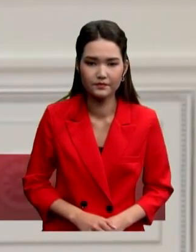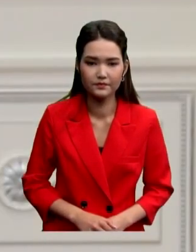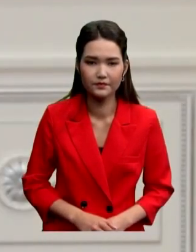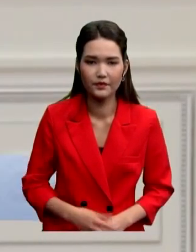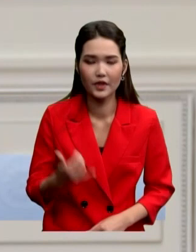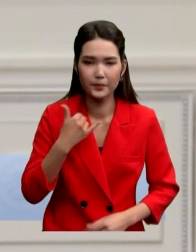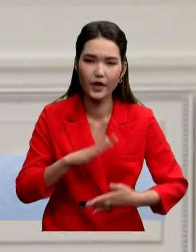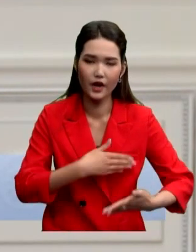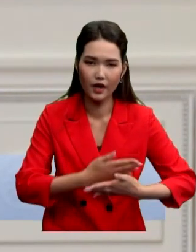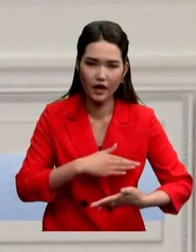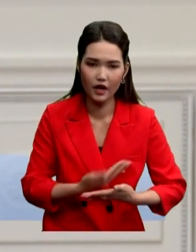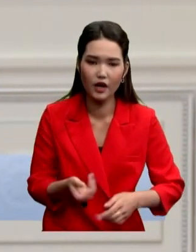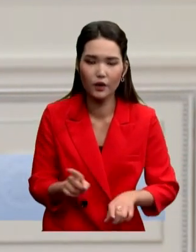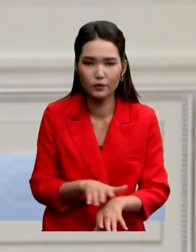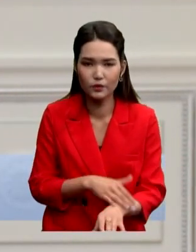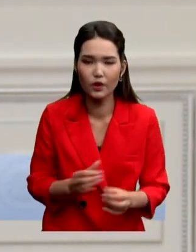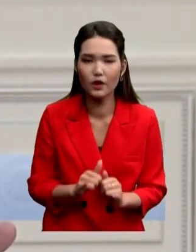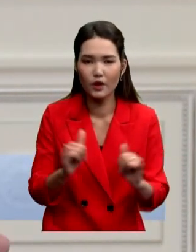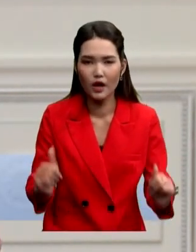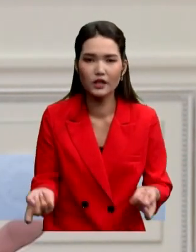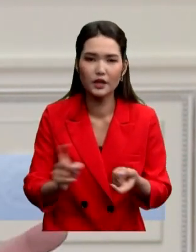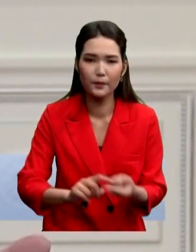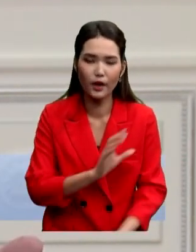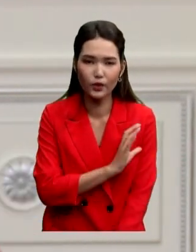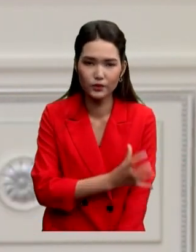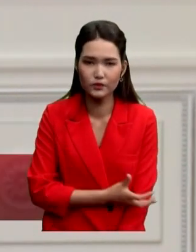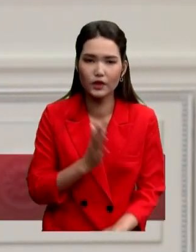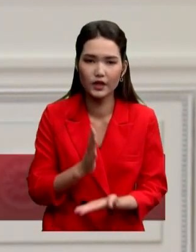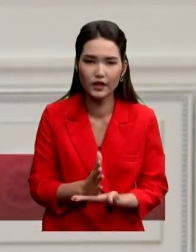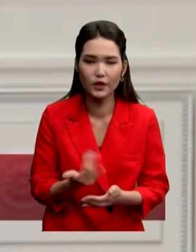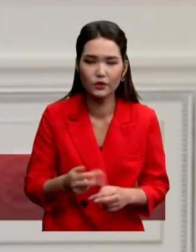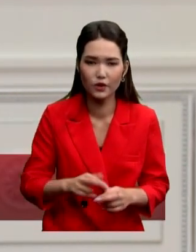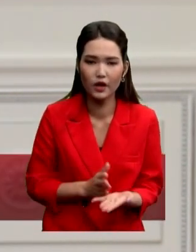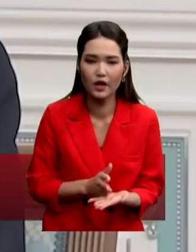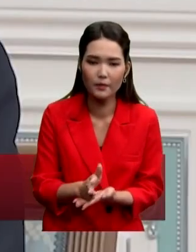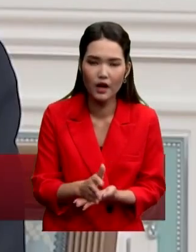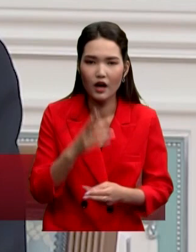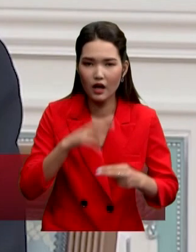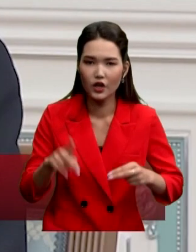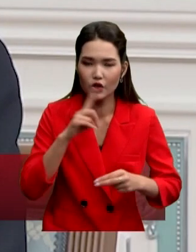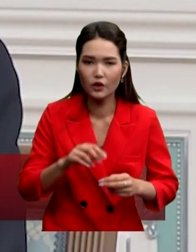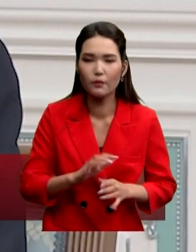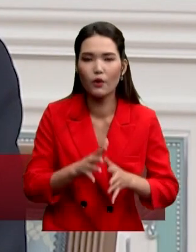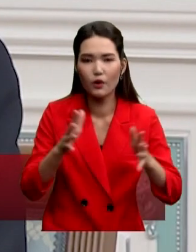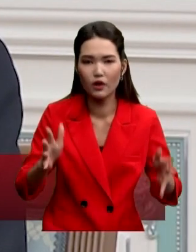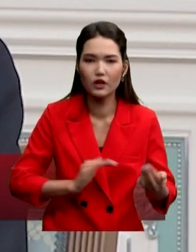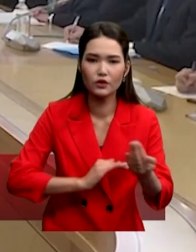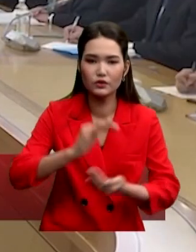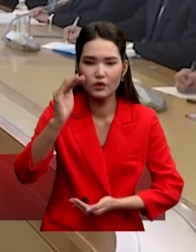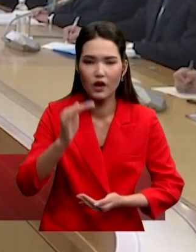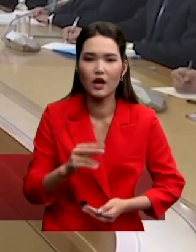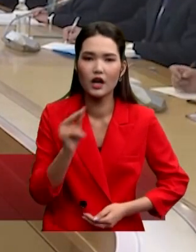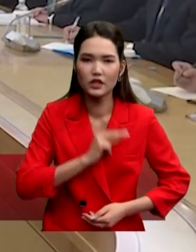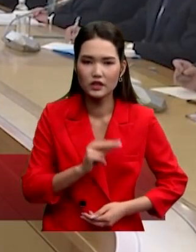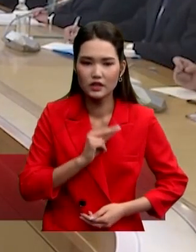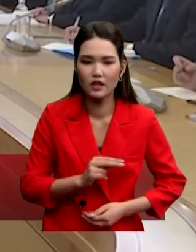Біздің қарым-қатынастарымыз берік және байланыстарымыз күшейе түседі. Біз осы бағыттан айнымаймыз. Ең жоғары деңгейде өзара іс-әрекет